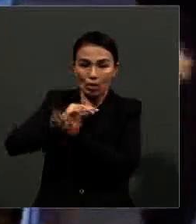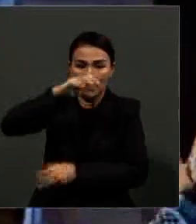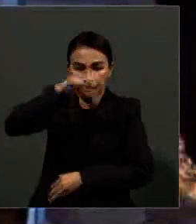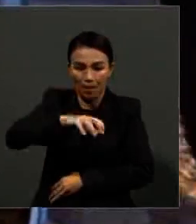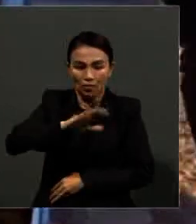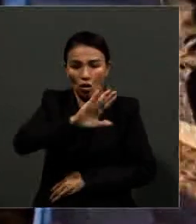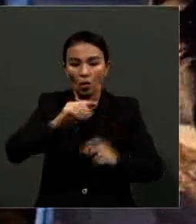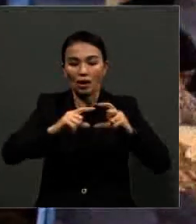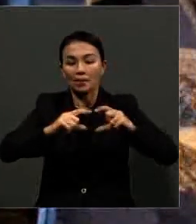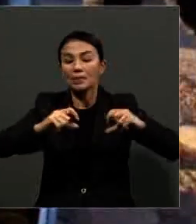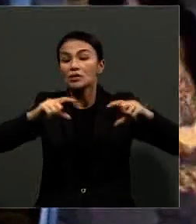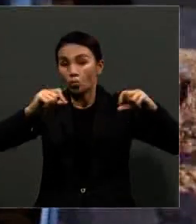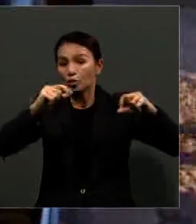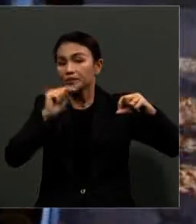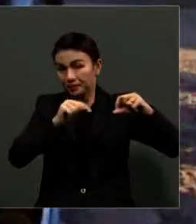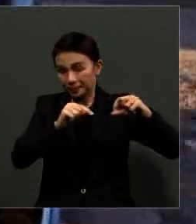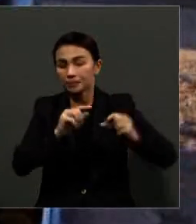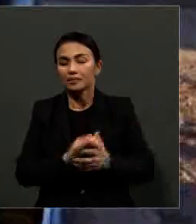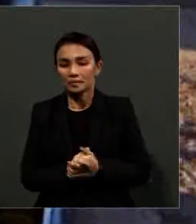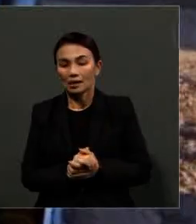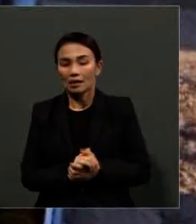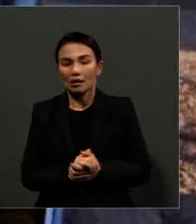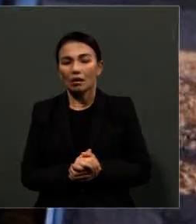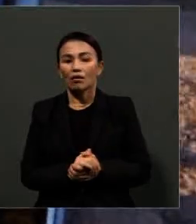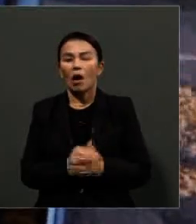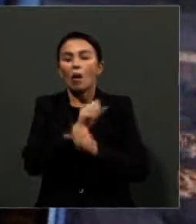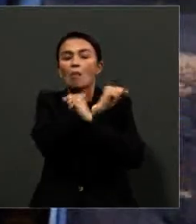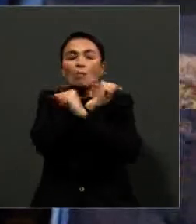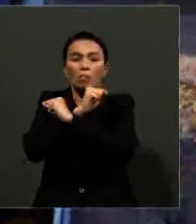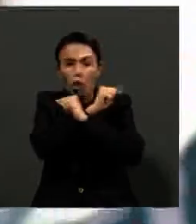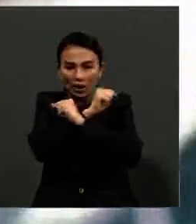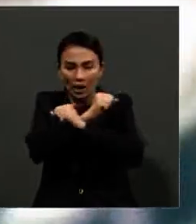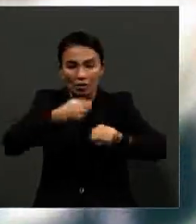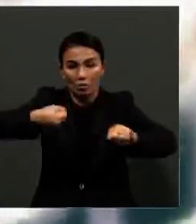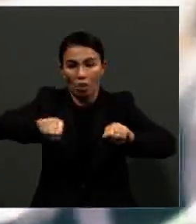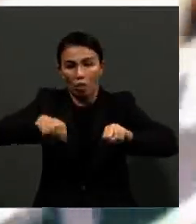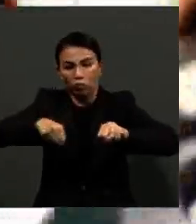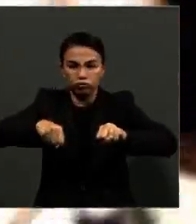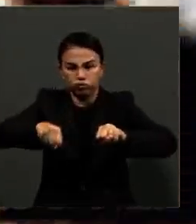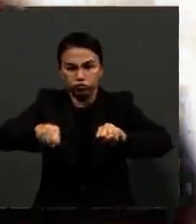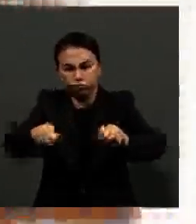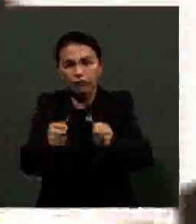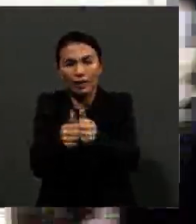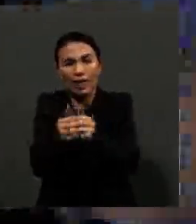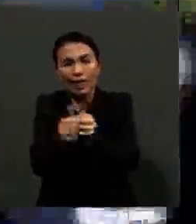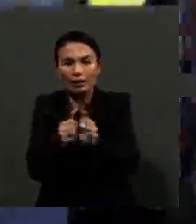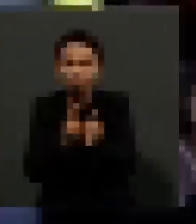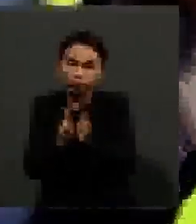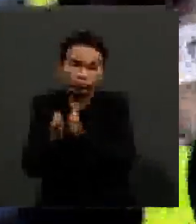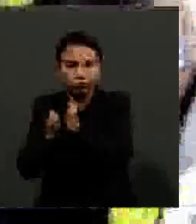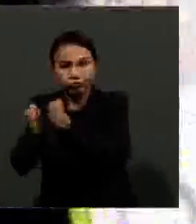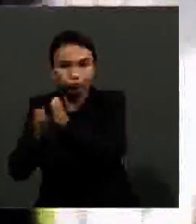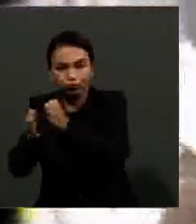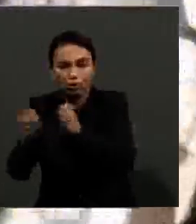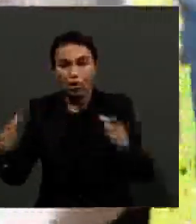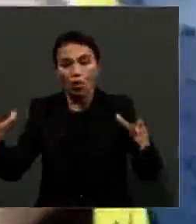กำกับการ 1กองบังคับการตำรวจทางหลวงเพชรบูรณ์ดำเนินมาตรการป้องกันการแข่งรถในทางและความผิดอื่นที่เกี่ยวข้องจากกรณีที่มี